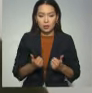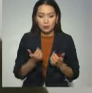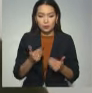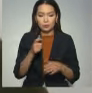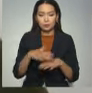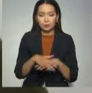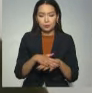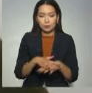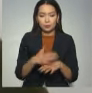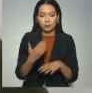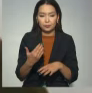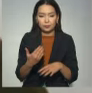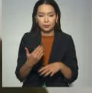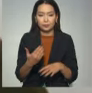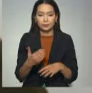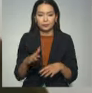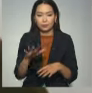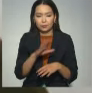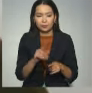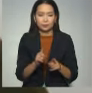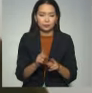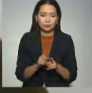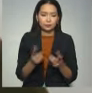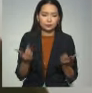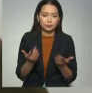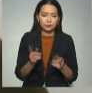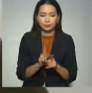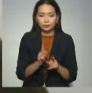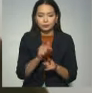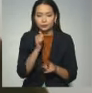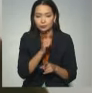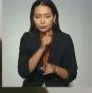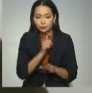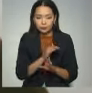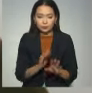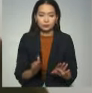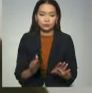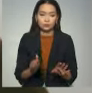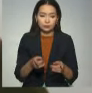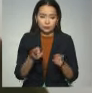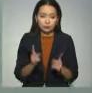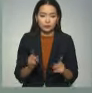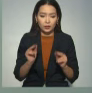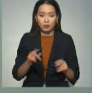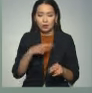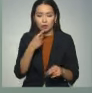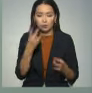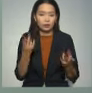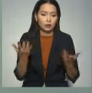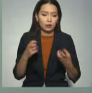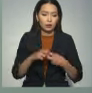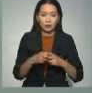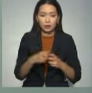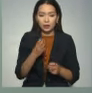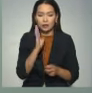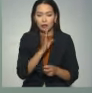бар екен, дертке көп адамдар шалдығып жатқанын біз жасырмай шындығын айту керек. Әйелдердің